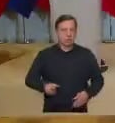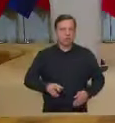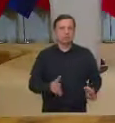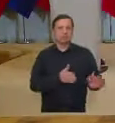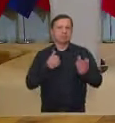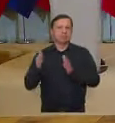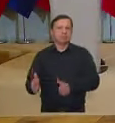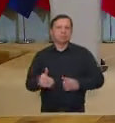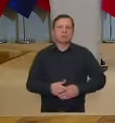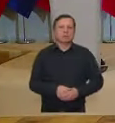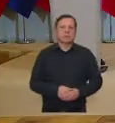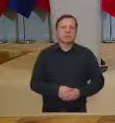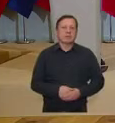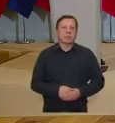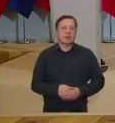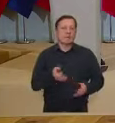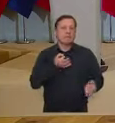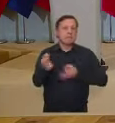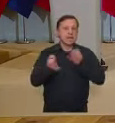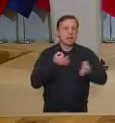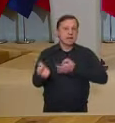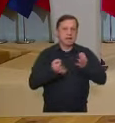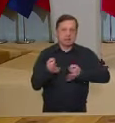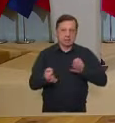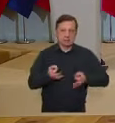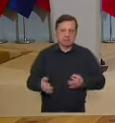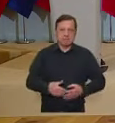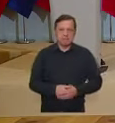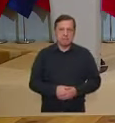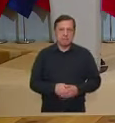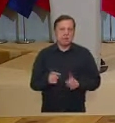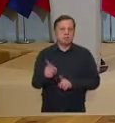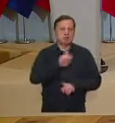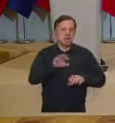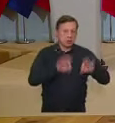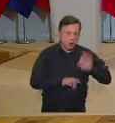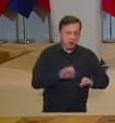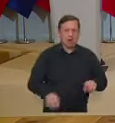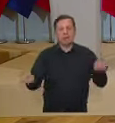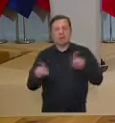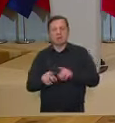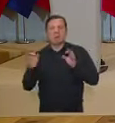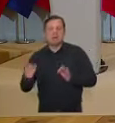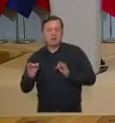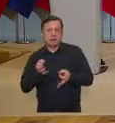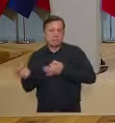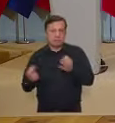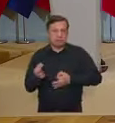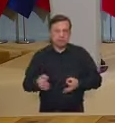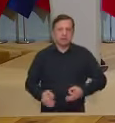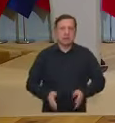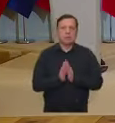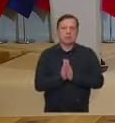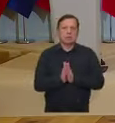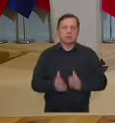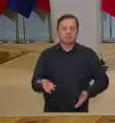Teraz będzie możliwość zadania pytań, które wpłynęły przed konferencją oraz które na bieżąco wpływają podczas naszej dzisiejszej konferencji.